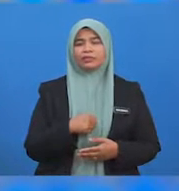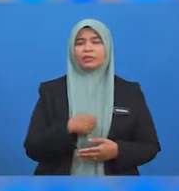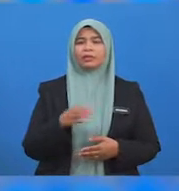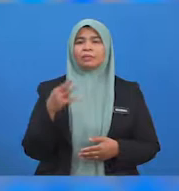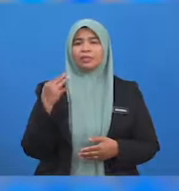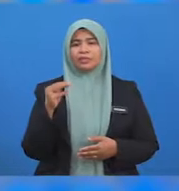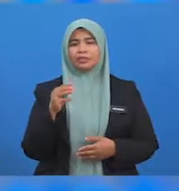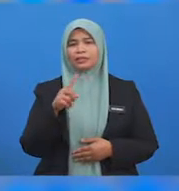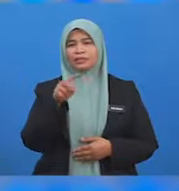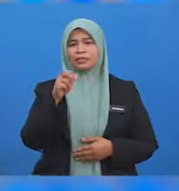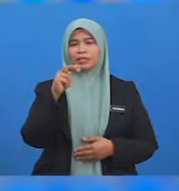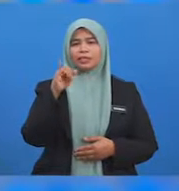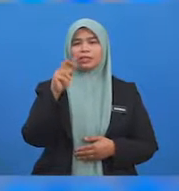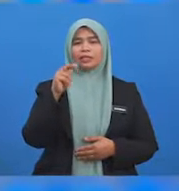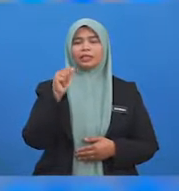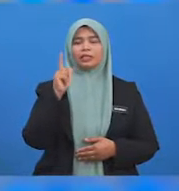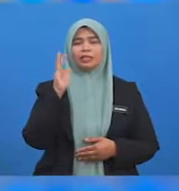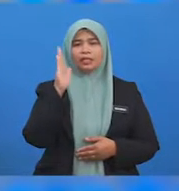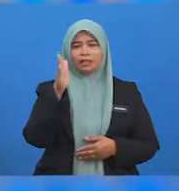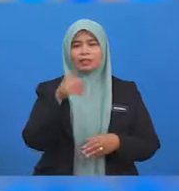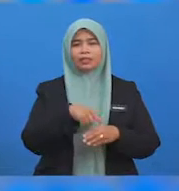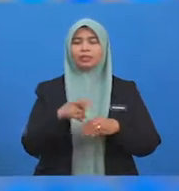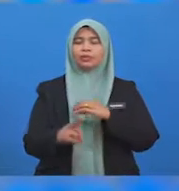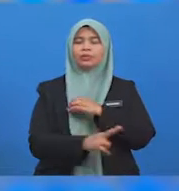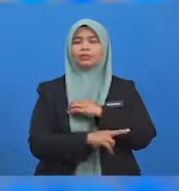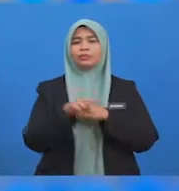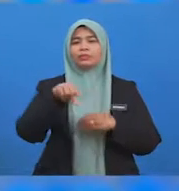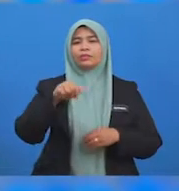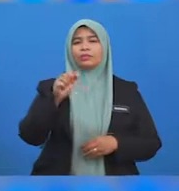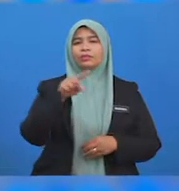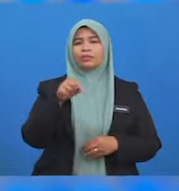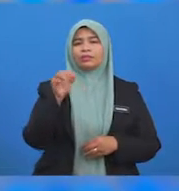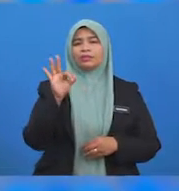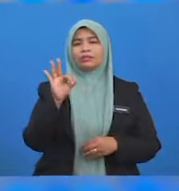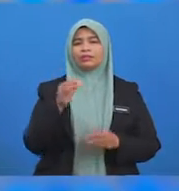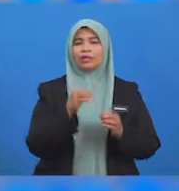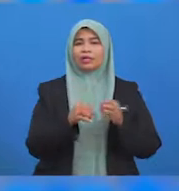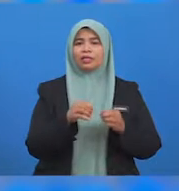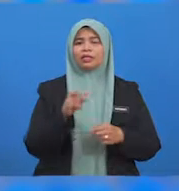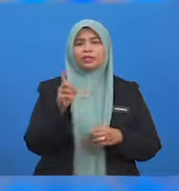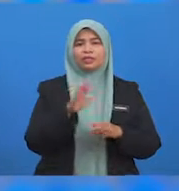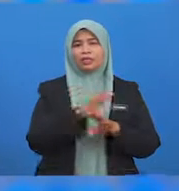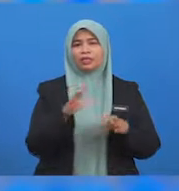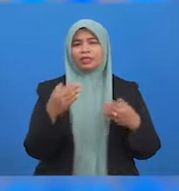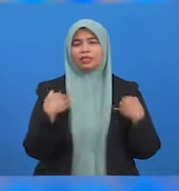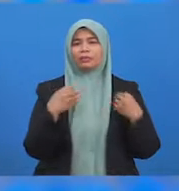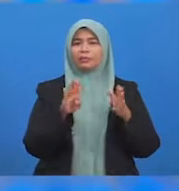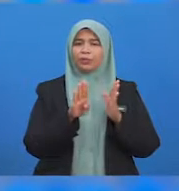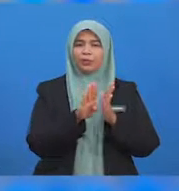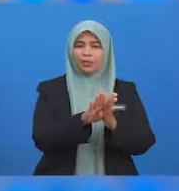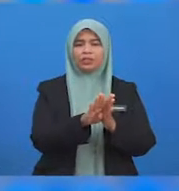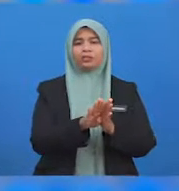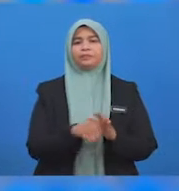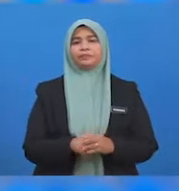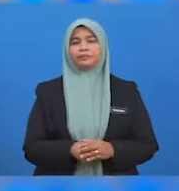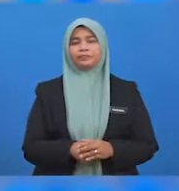tidak dapat membuktikan yang isterinya itu mengandungkan anaknya. Maka apabila